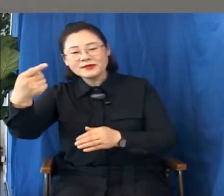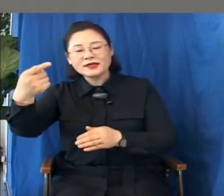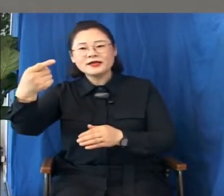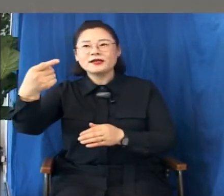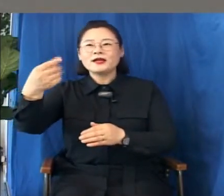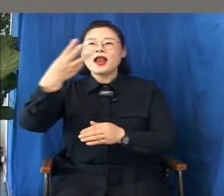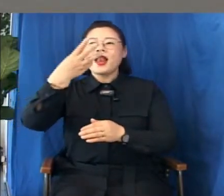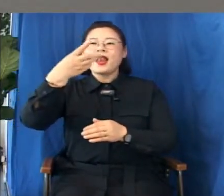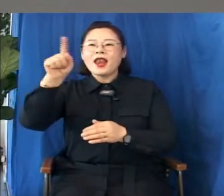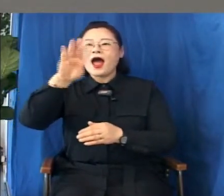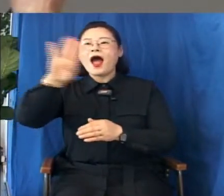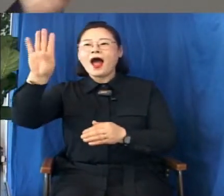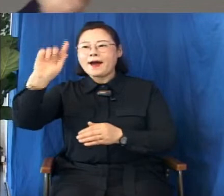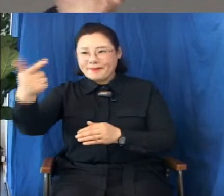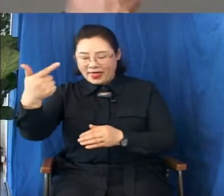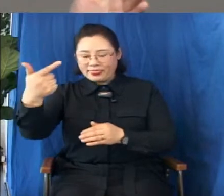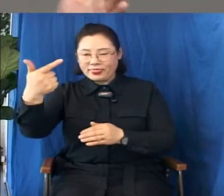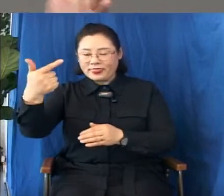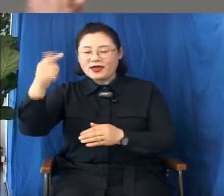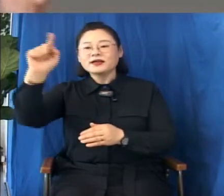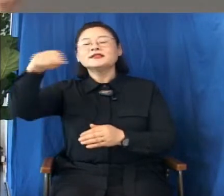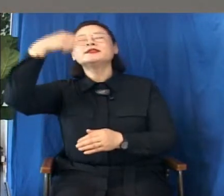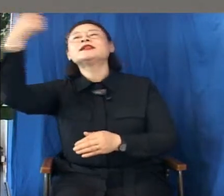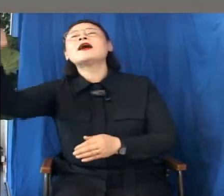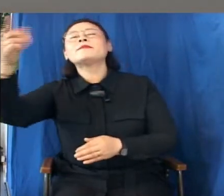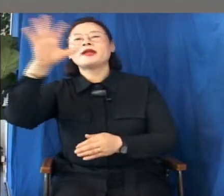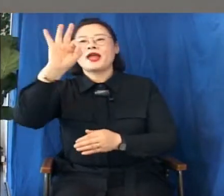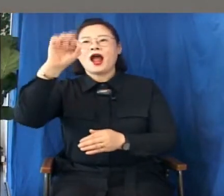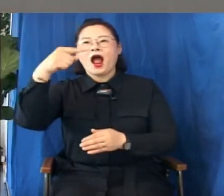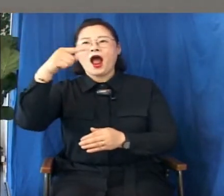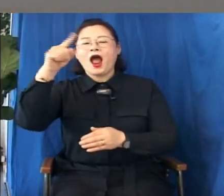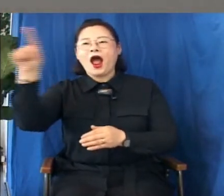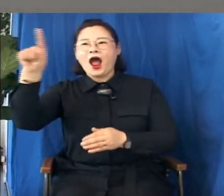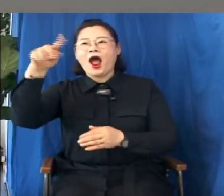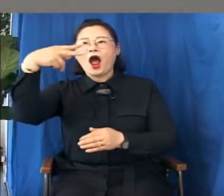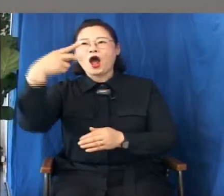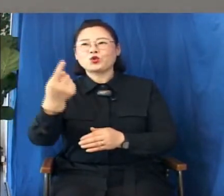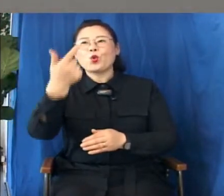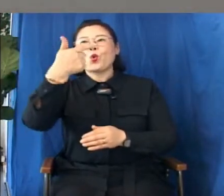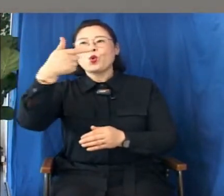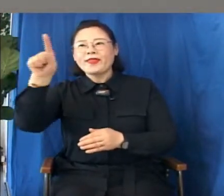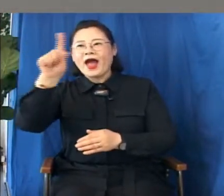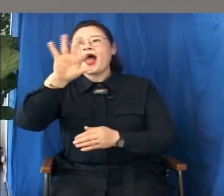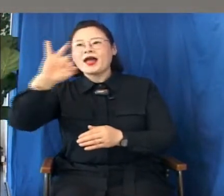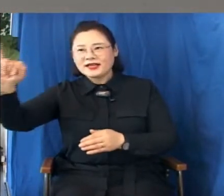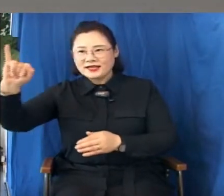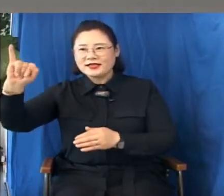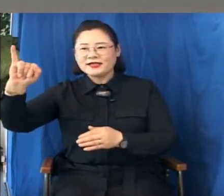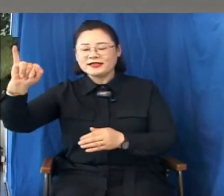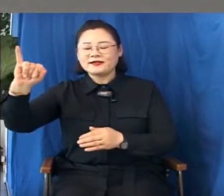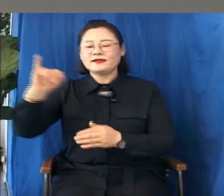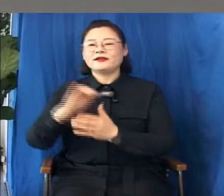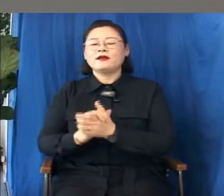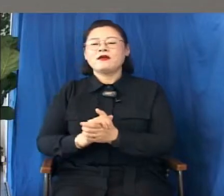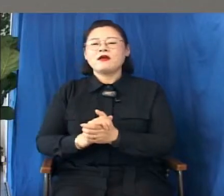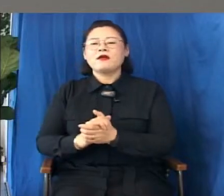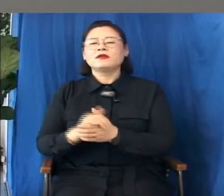엄청 높은 거예요. 이 사람이 지금 많은 사람들로부터 신망을 얻고 있기 때문에 이 사람의 말이 힘이 있는